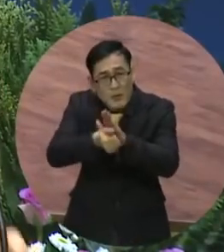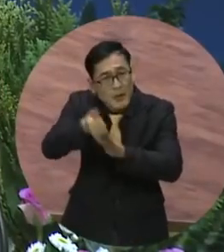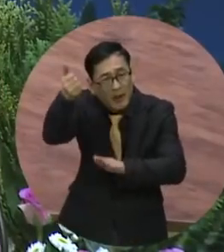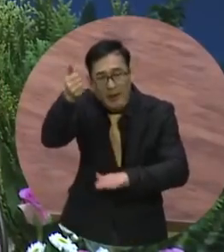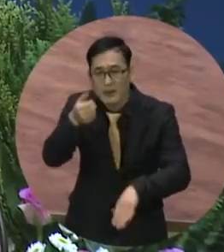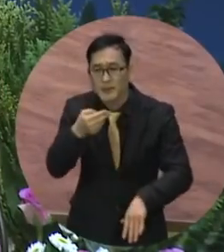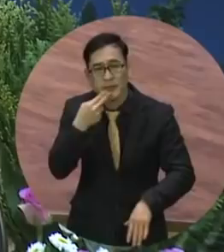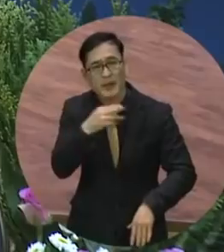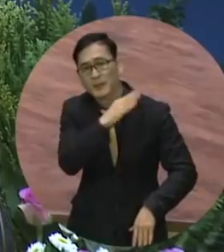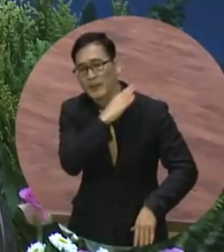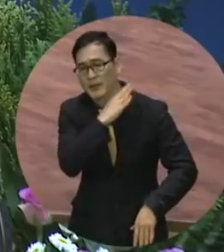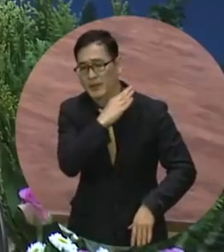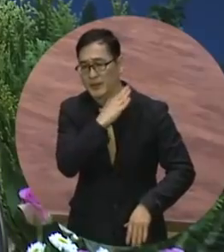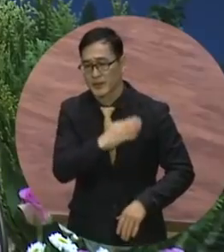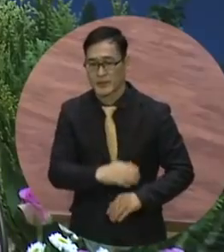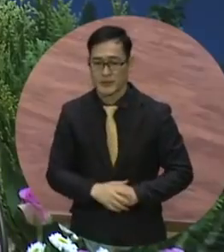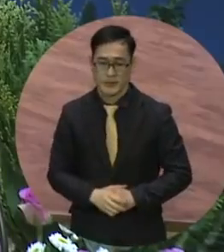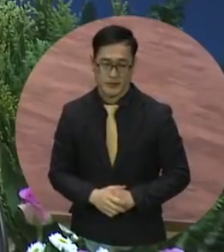전혀.